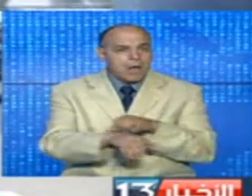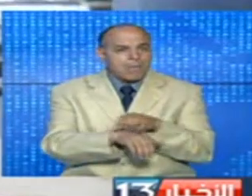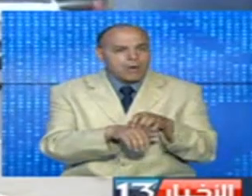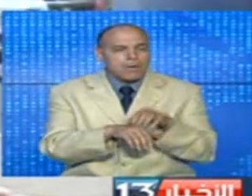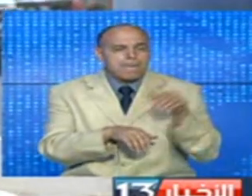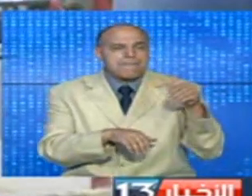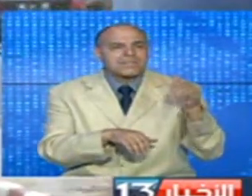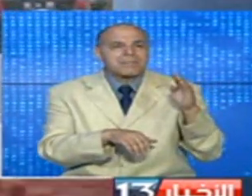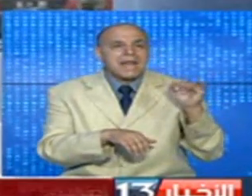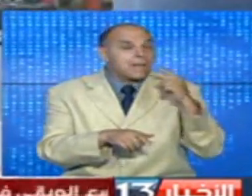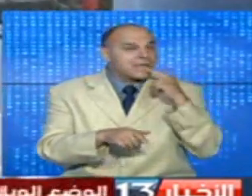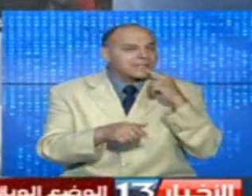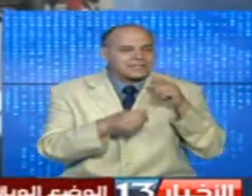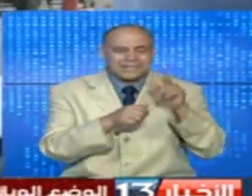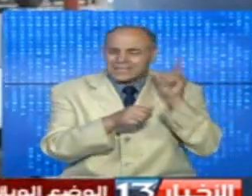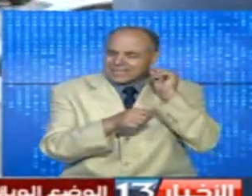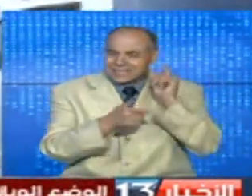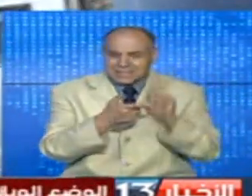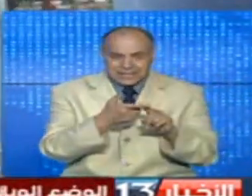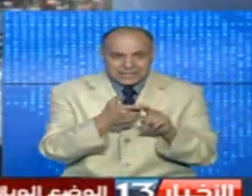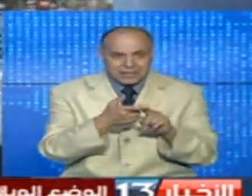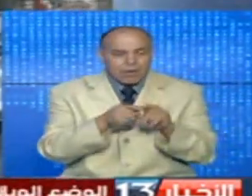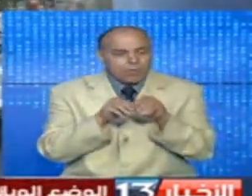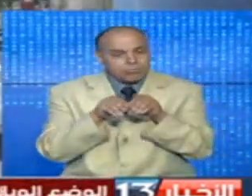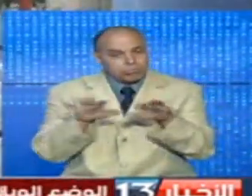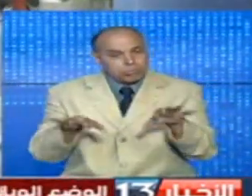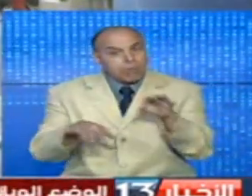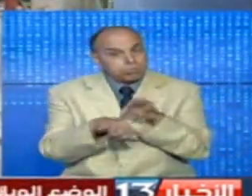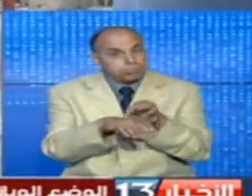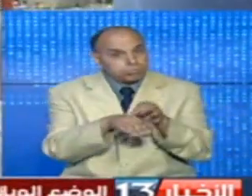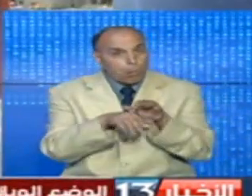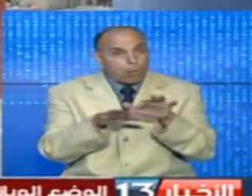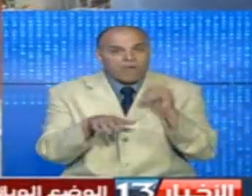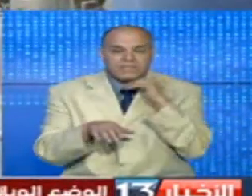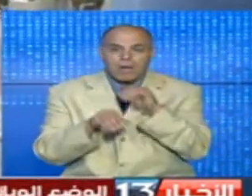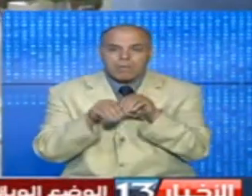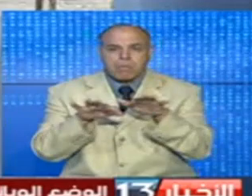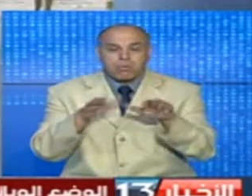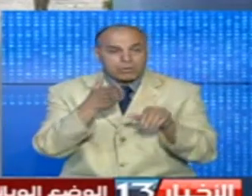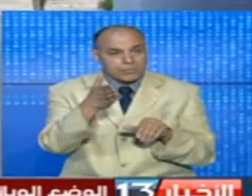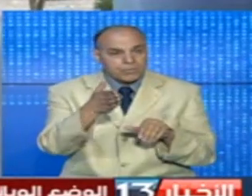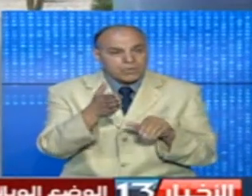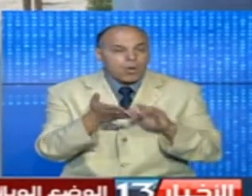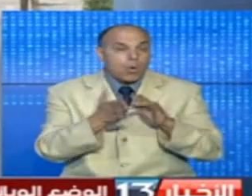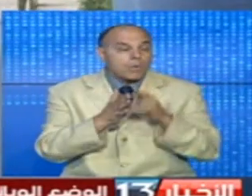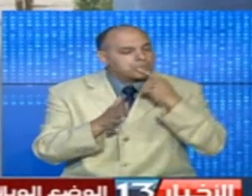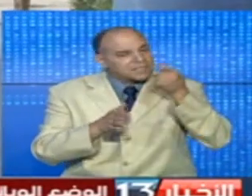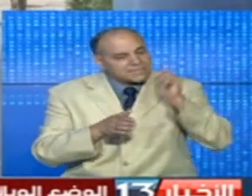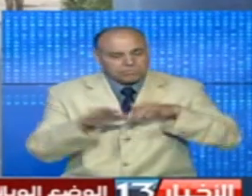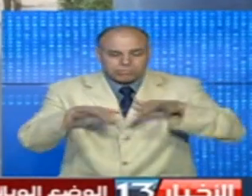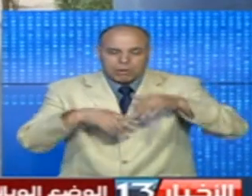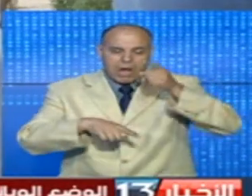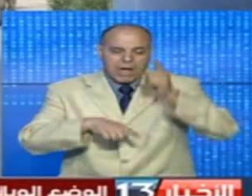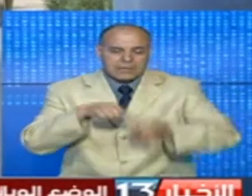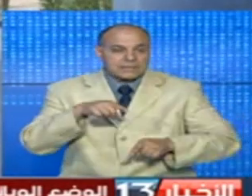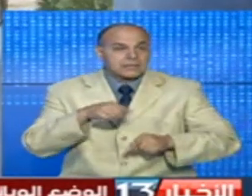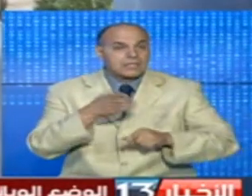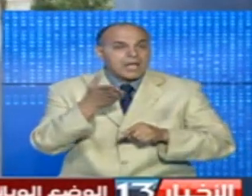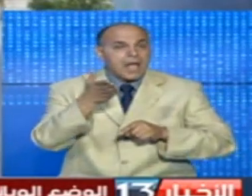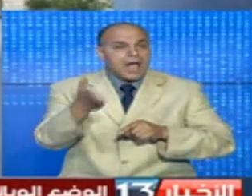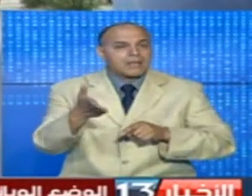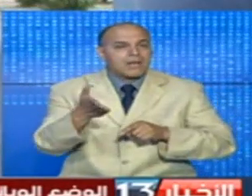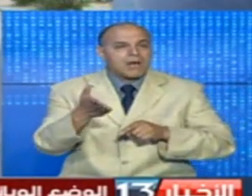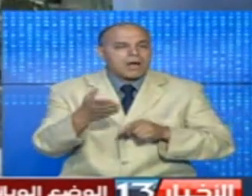يجب العباس التي اعلنت منطقه الموضوعه وتشهد انتشار يعني ذكرنا فرض عليها حجر الصحي شامله